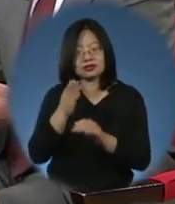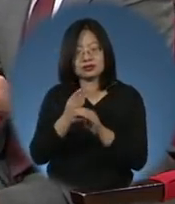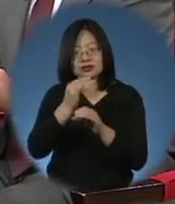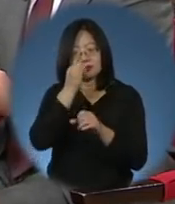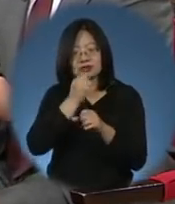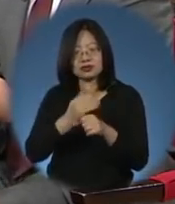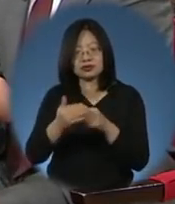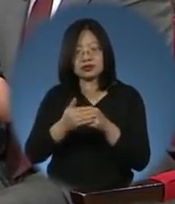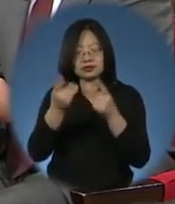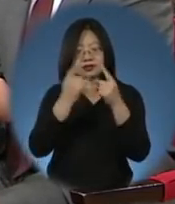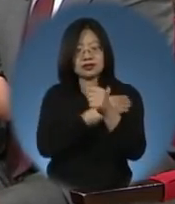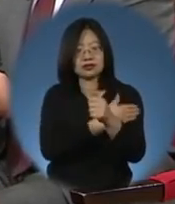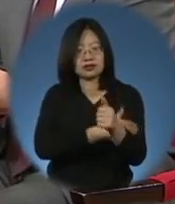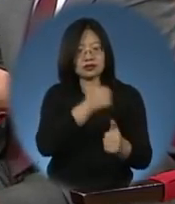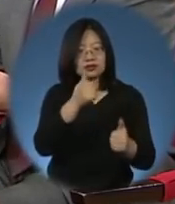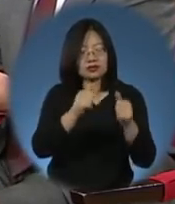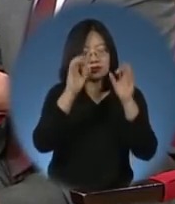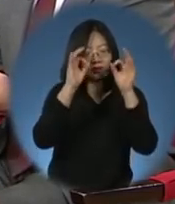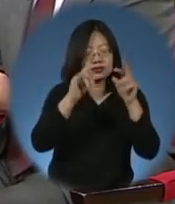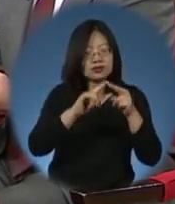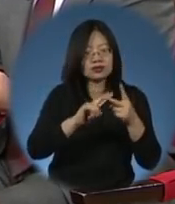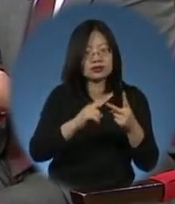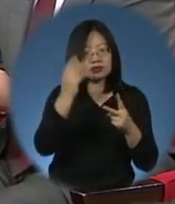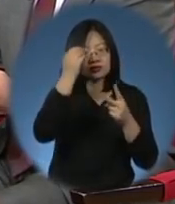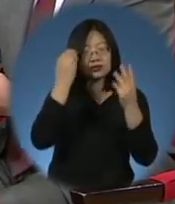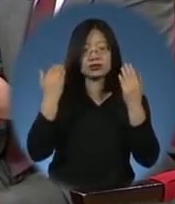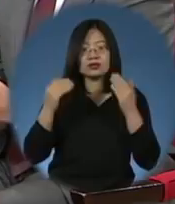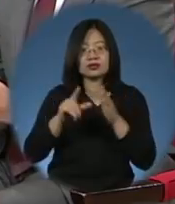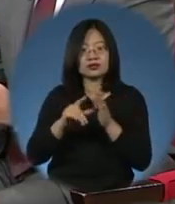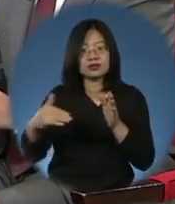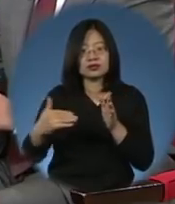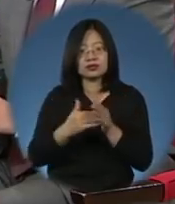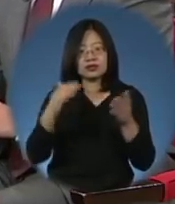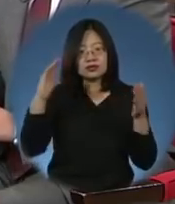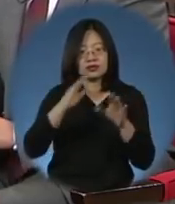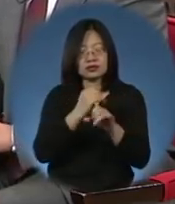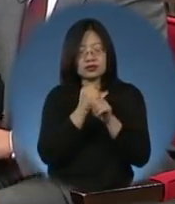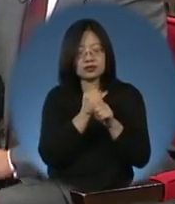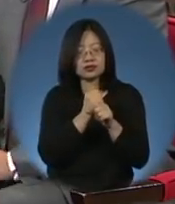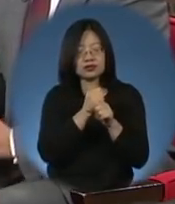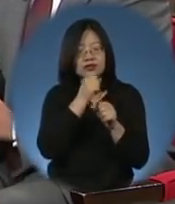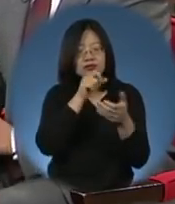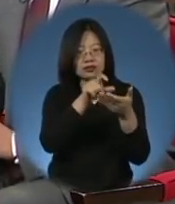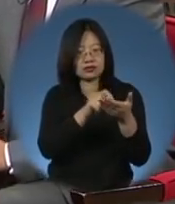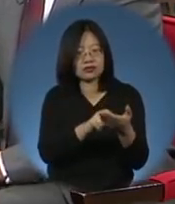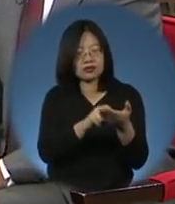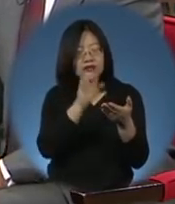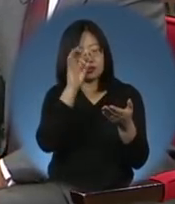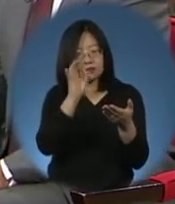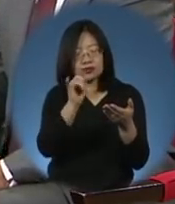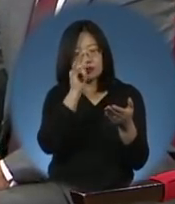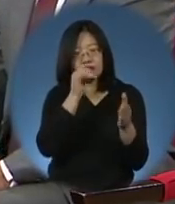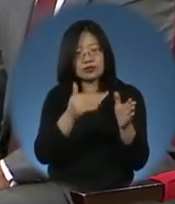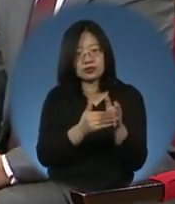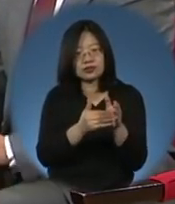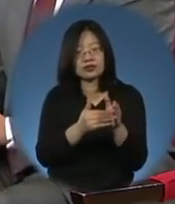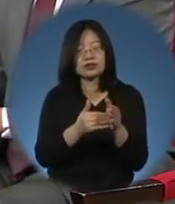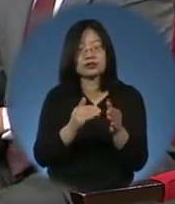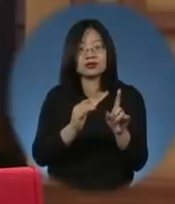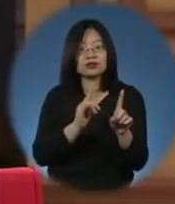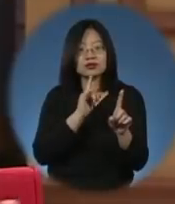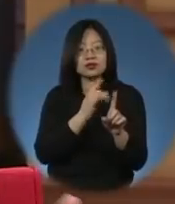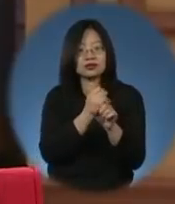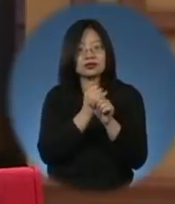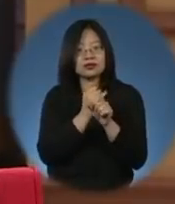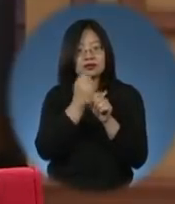때문에 수능을 보거나 아니면은 고등학교 때까지의 이제 학생 종합 기록부를 보게 되잖아요. 학종이라고 얘기하는. 그렇죠. 그러니까 한마디로